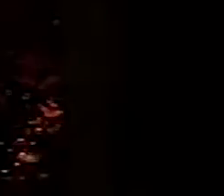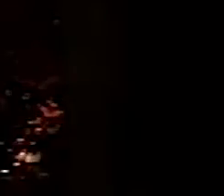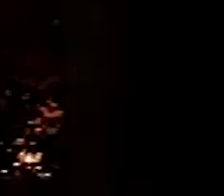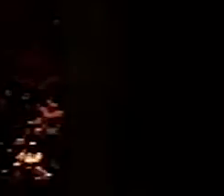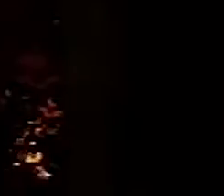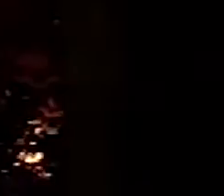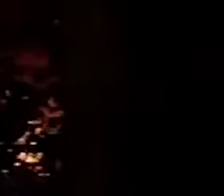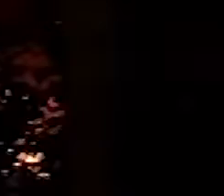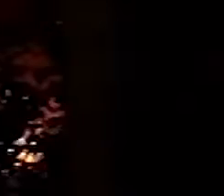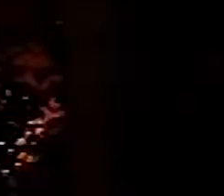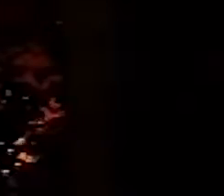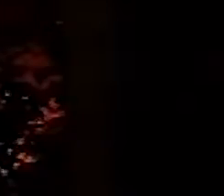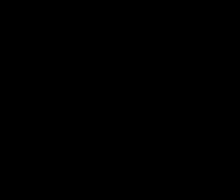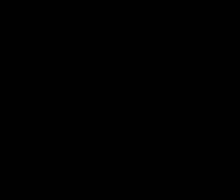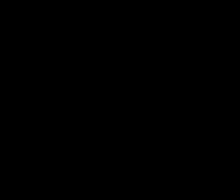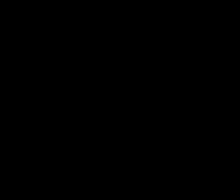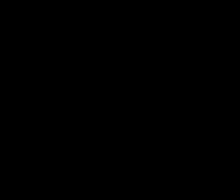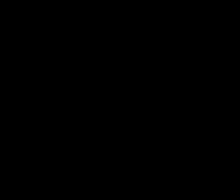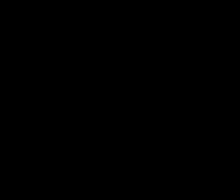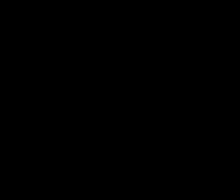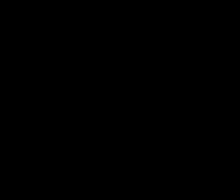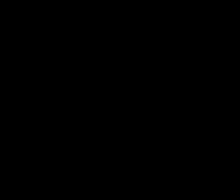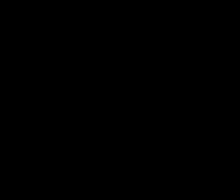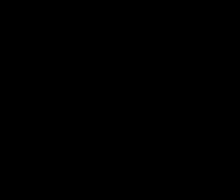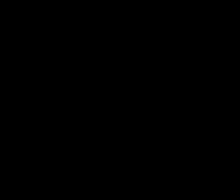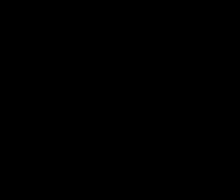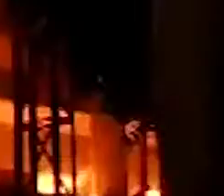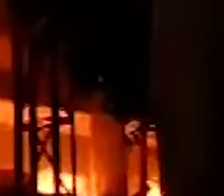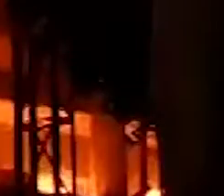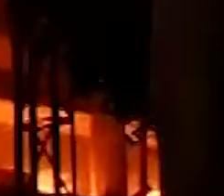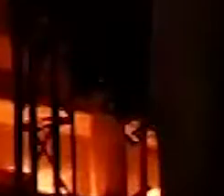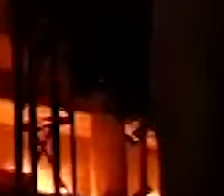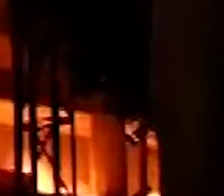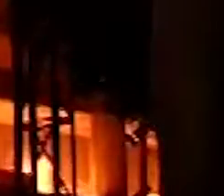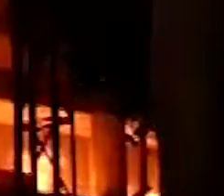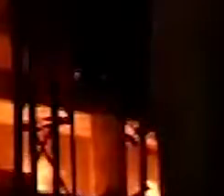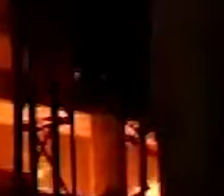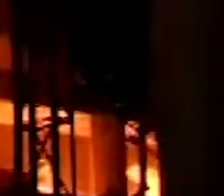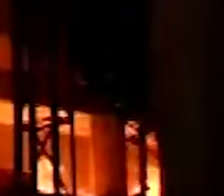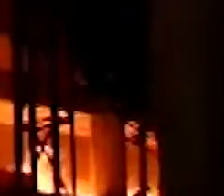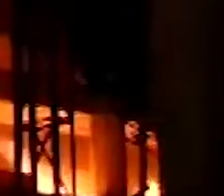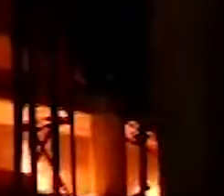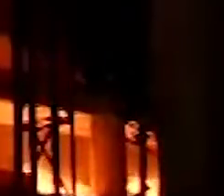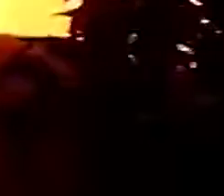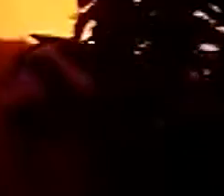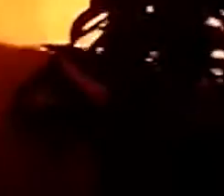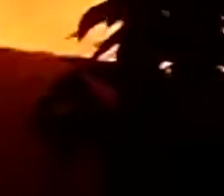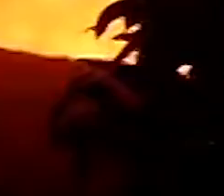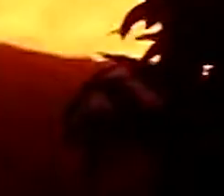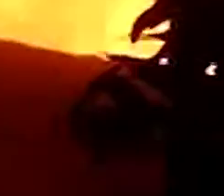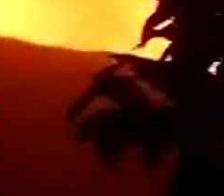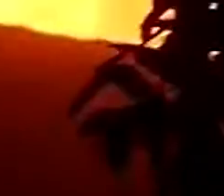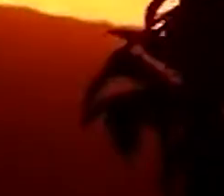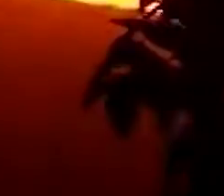Kelima tukang bangunan tersebut menurut Bareskrim Polri merokok di lokasi yang terdapat bahan-bahan mudah terbakar yang memicu kebakaran besar di